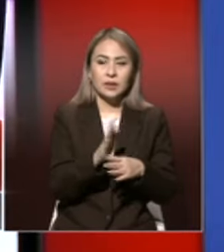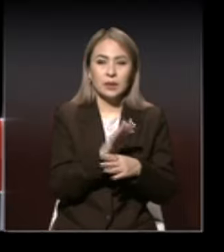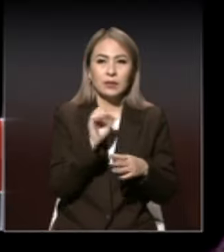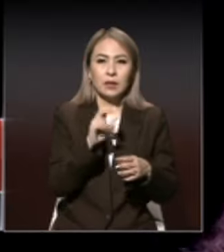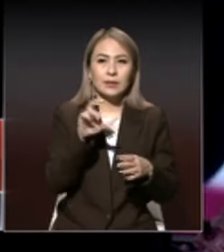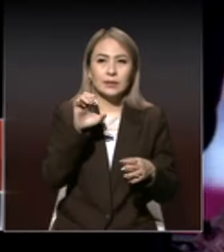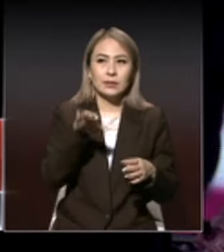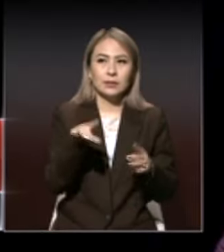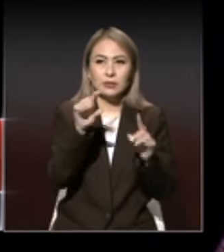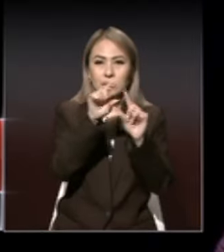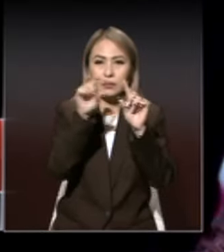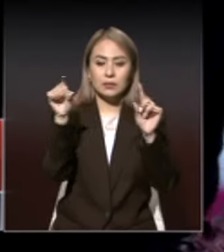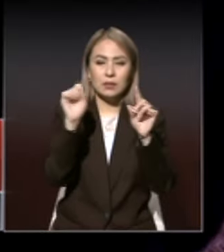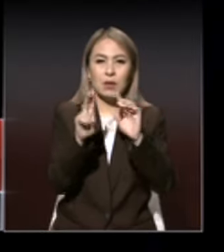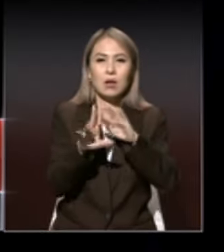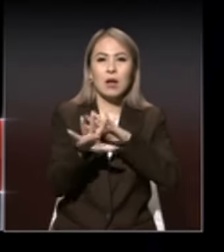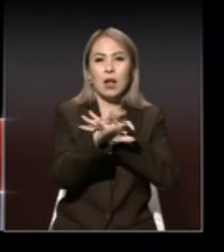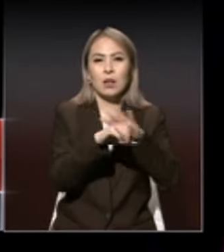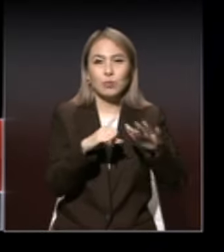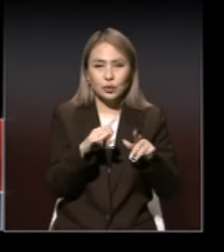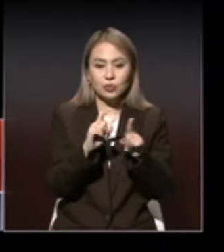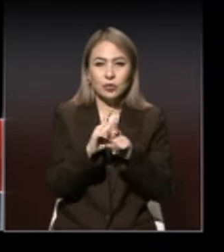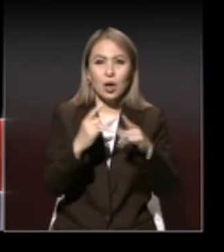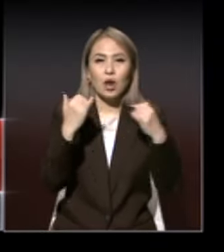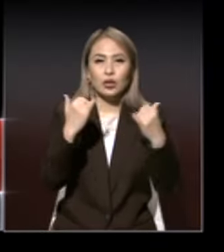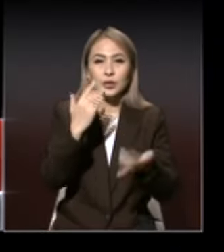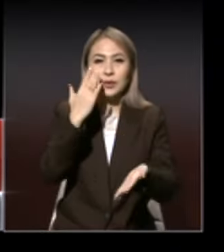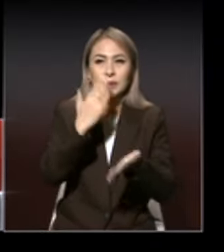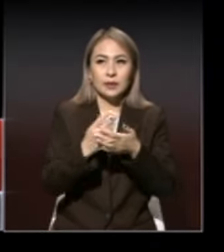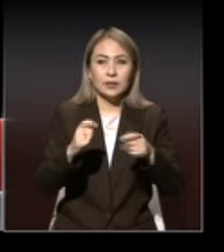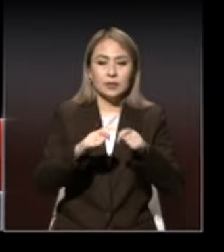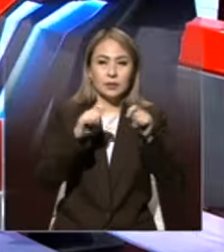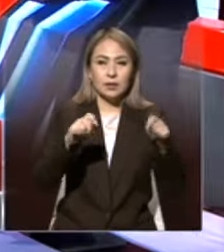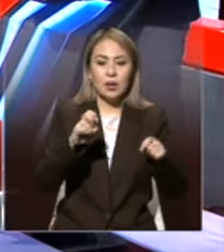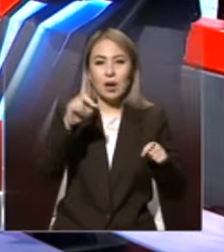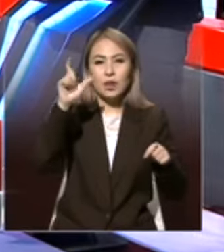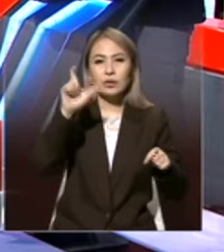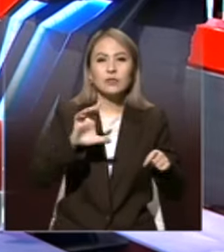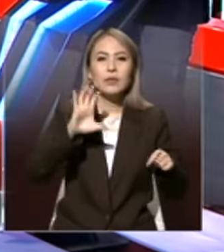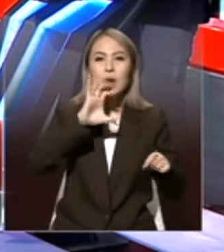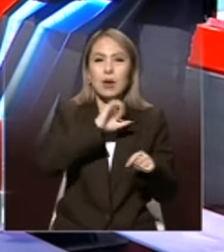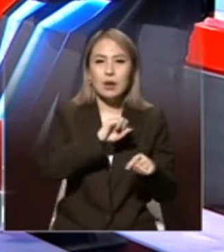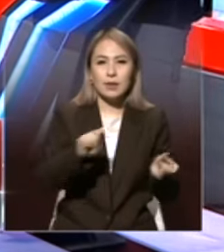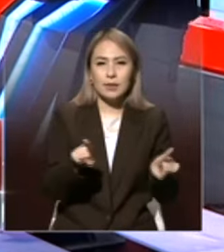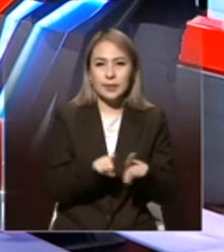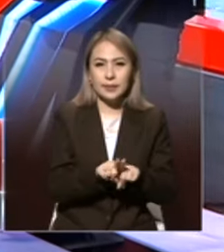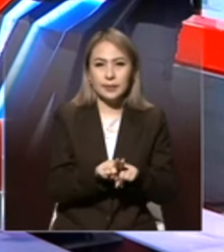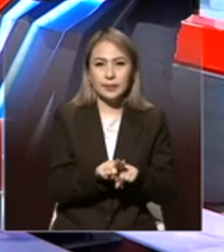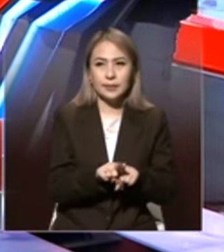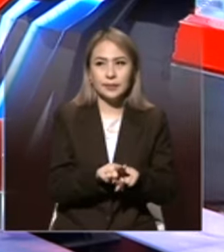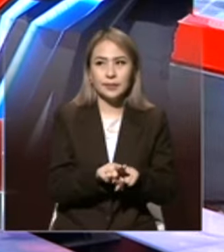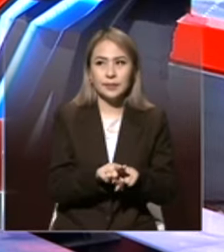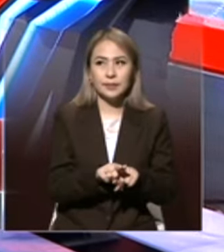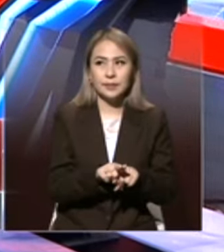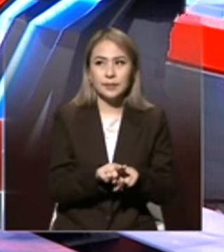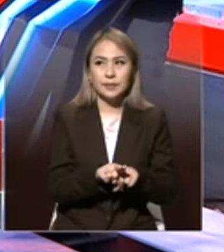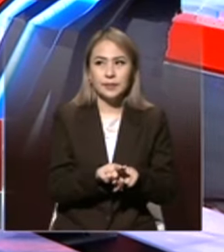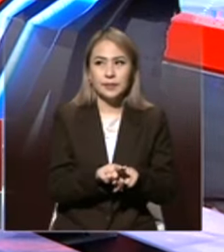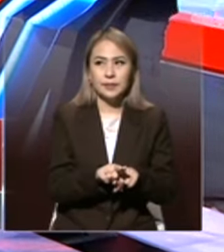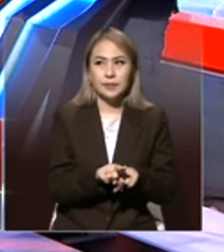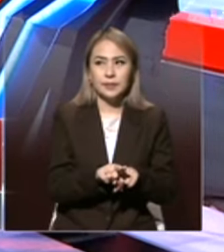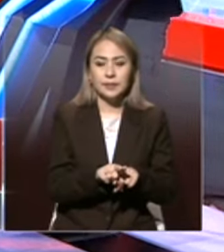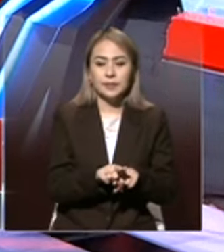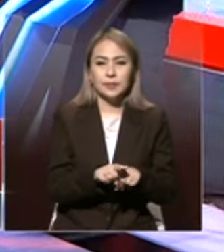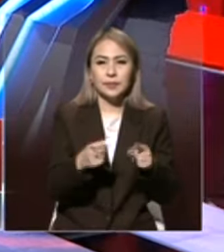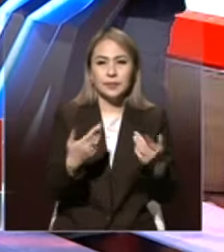ретінде, бөлек қарастырылмады. Иә, қарастырмаған. Қазір таңда оған бөлек бап бар, иә? Адам ұрлығы бөлек қарастырады, иә. Адамды тұрмыс